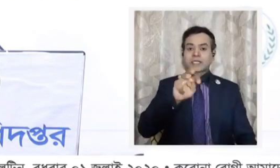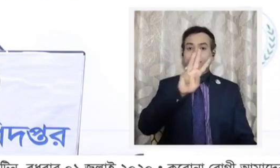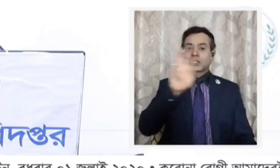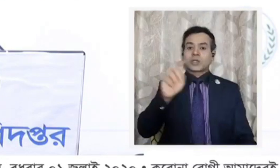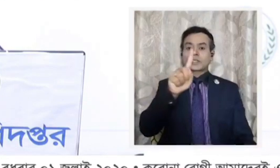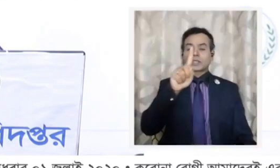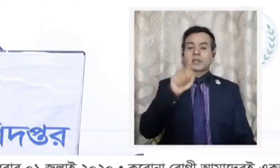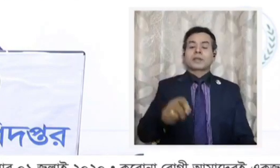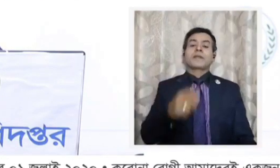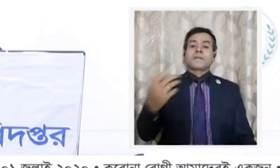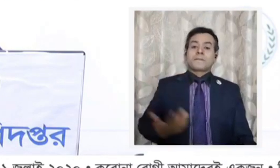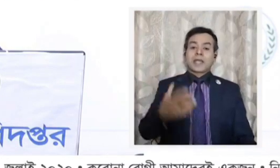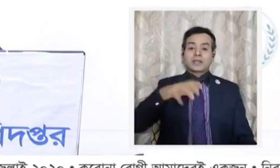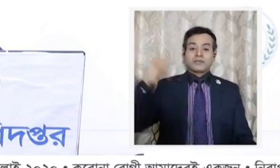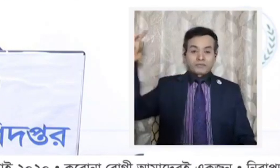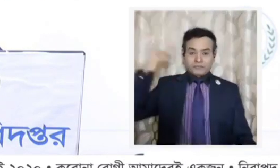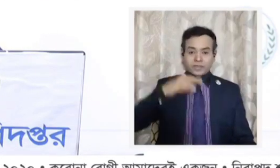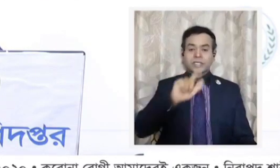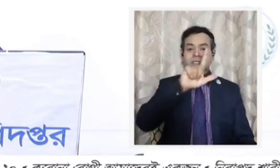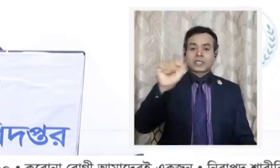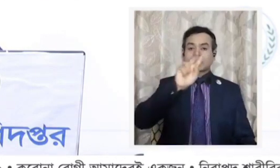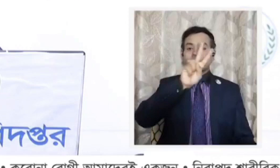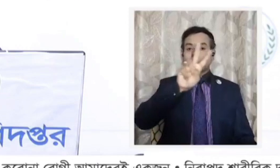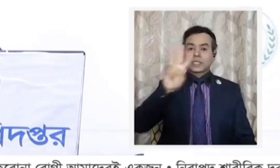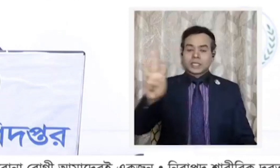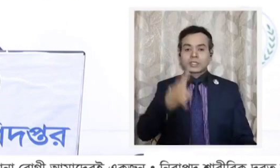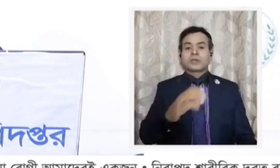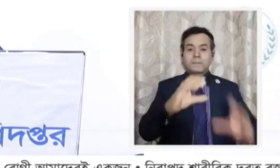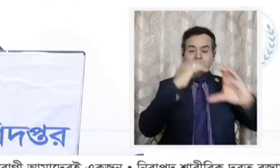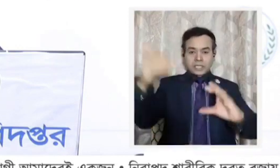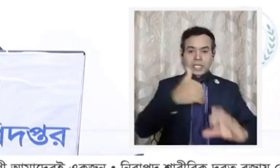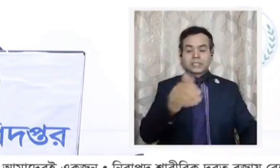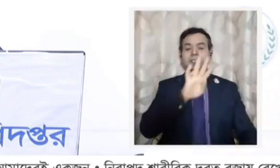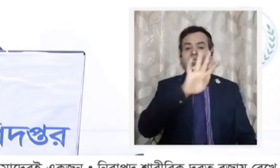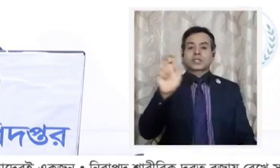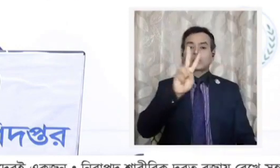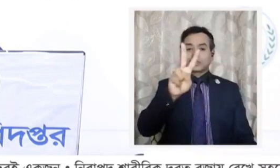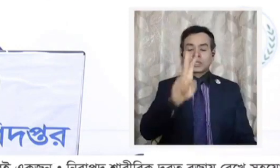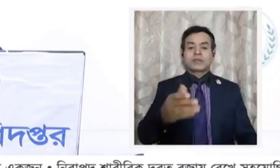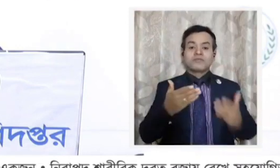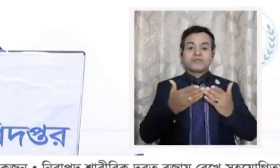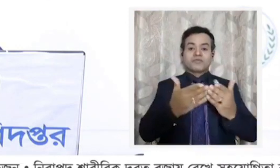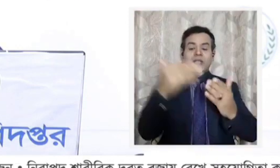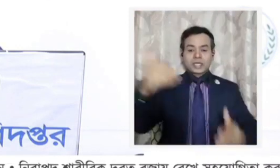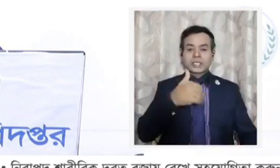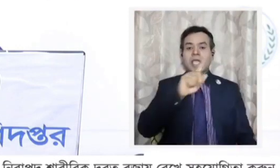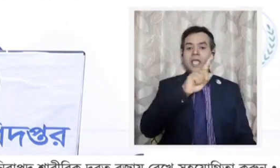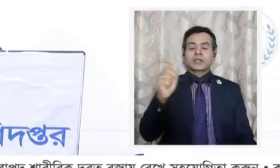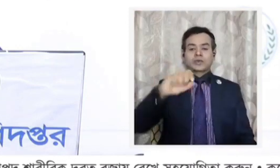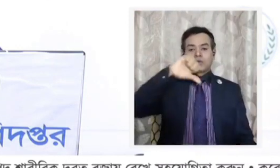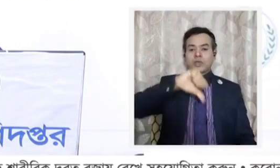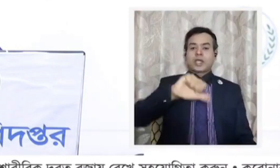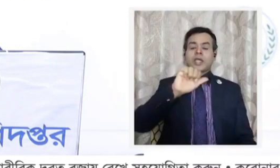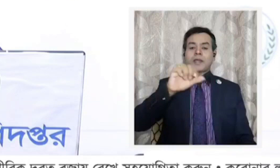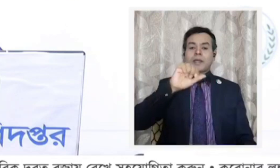স্ক্রিনিং হয়েছেন 24 ঘন্টায় 1,301 জন। এর মধ্যে 3টি আন্তর্জাতিক বিমানবন্দরে 723 জন, সকল স্থল